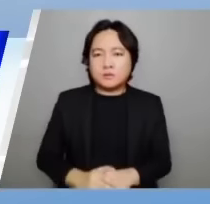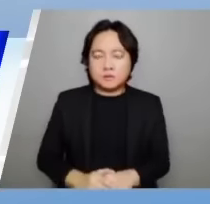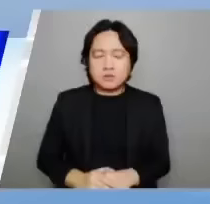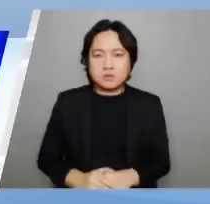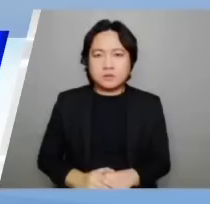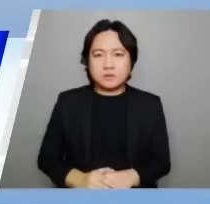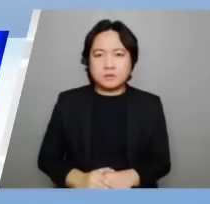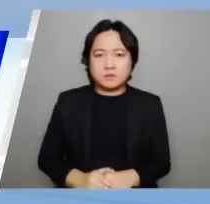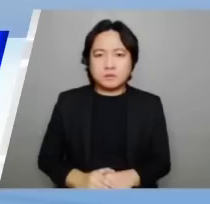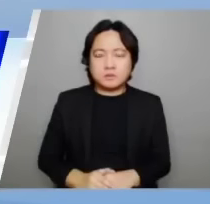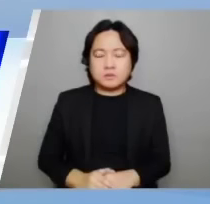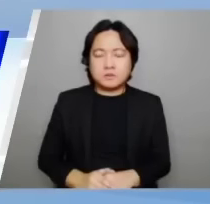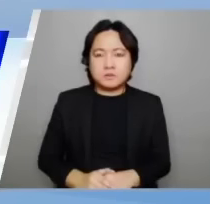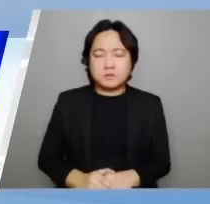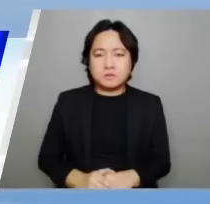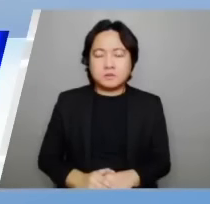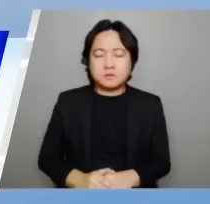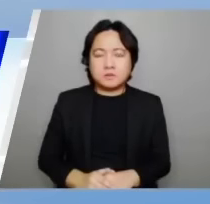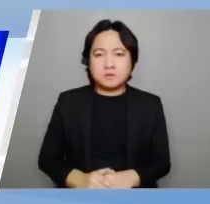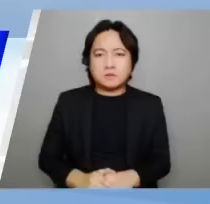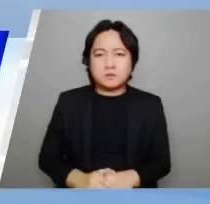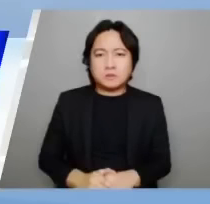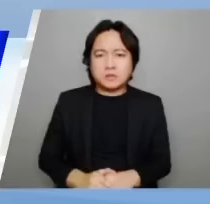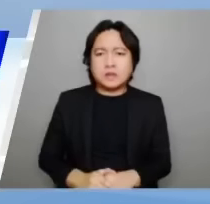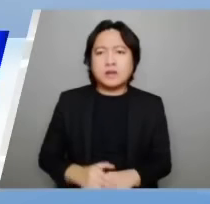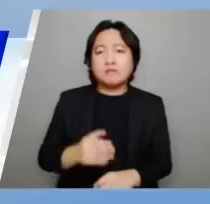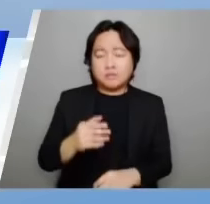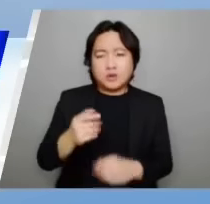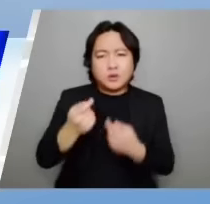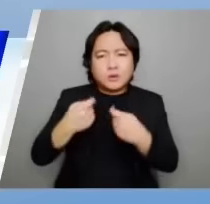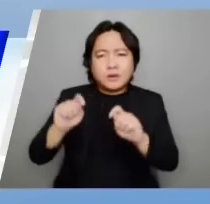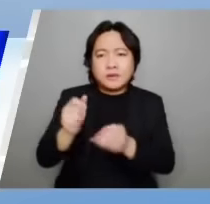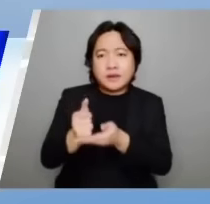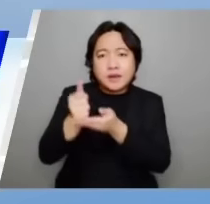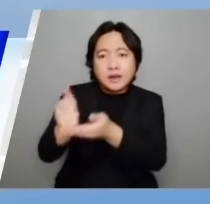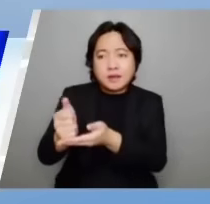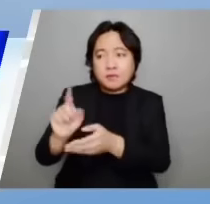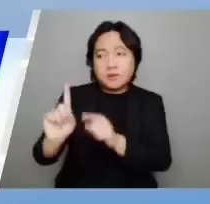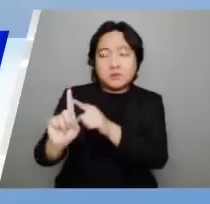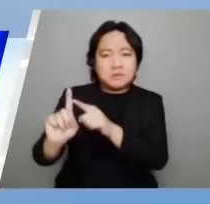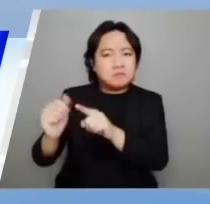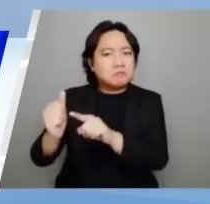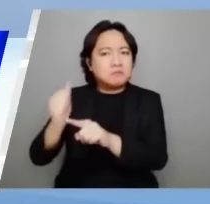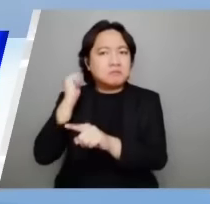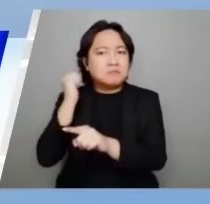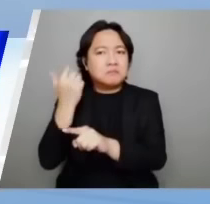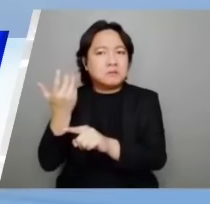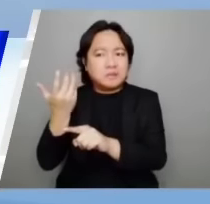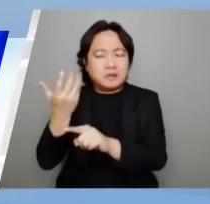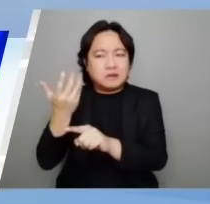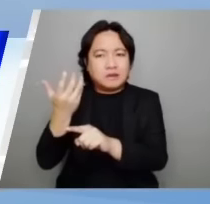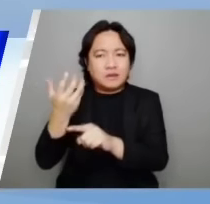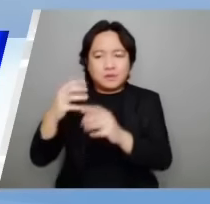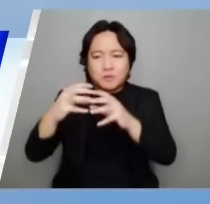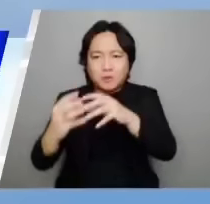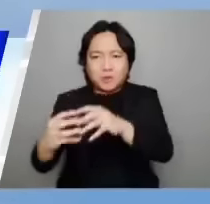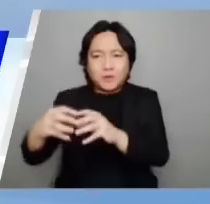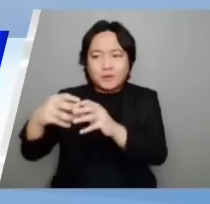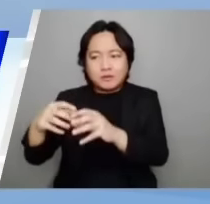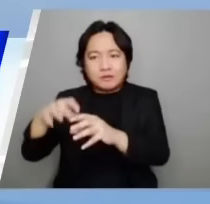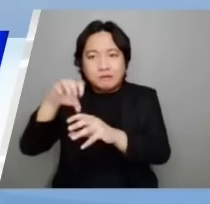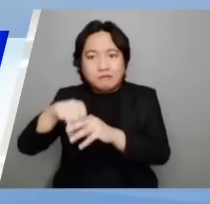inaabutan po daw nila ng floating device. Ayaw po daw i-grab yung floating device. Nangyari po, sobrang lakas